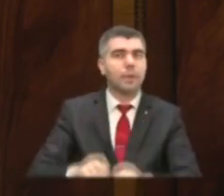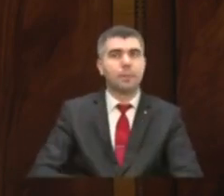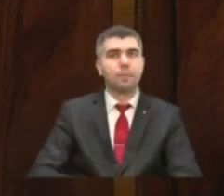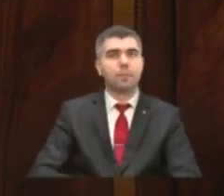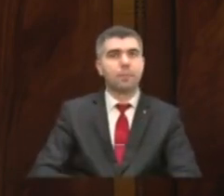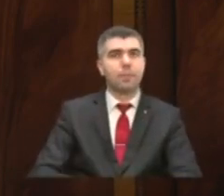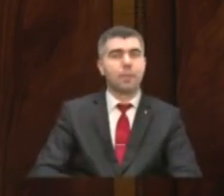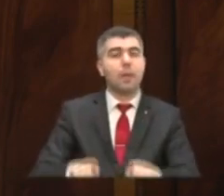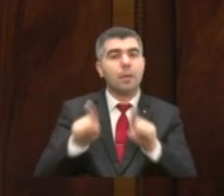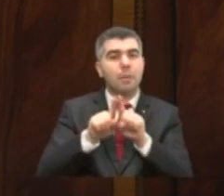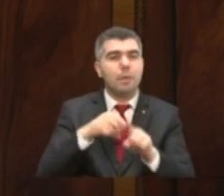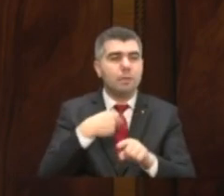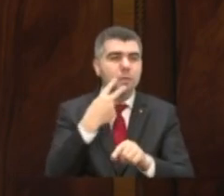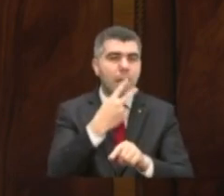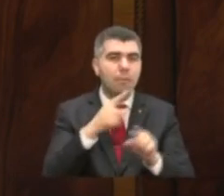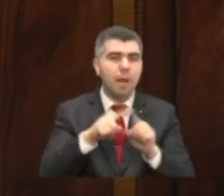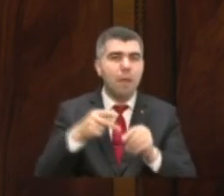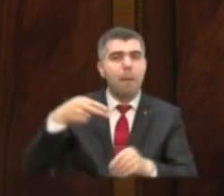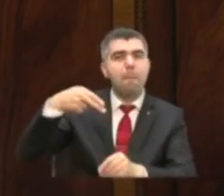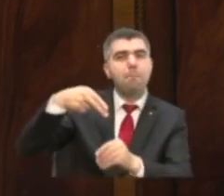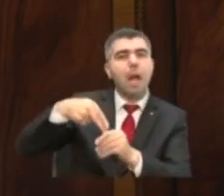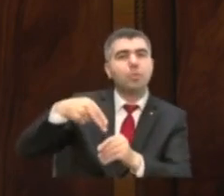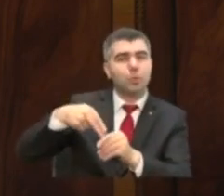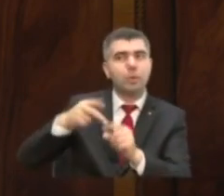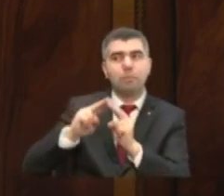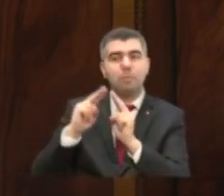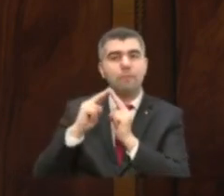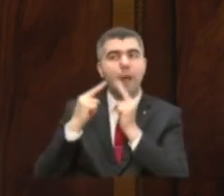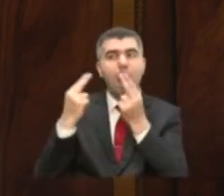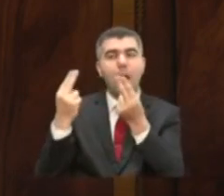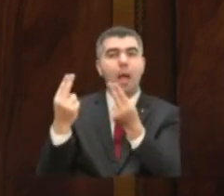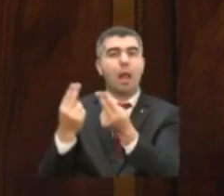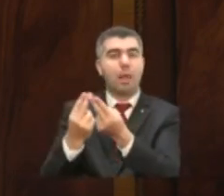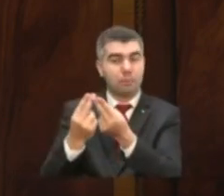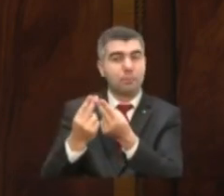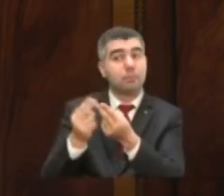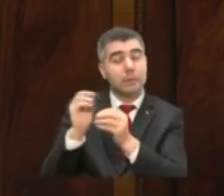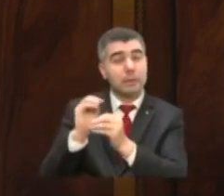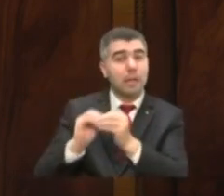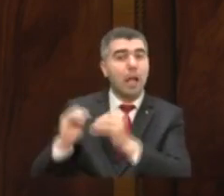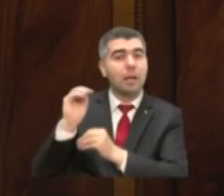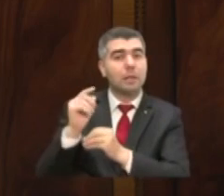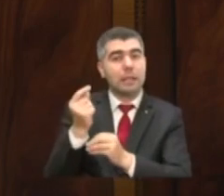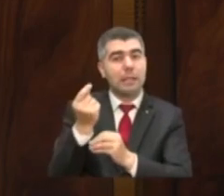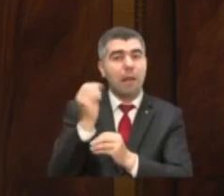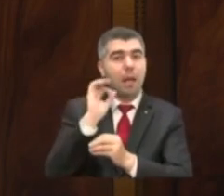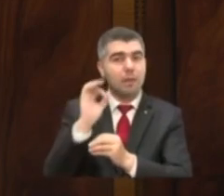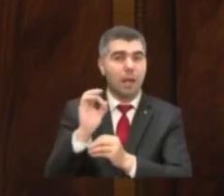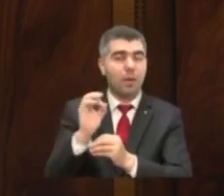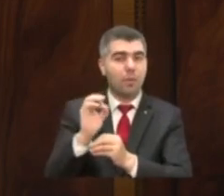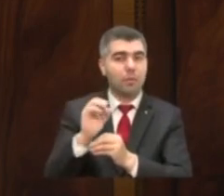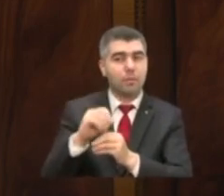ارتفاع أسعار البترول على الصعيد العالمي والذي سينعكس سلباً على